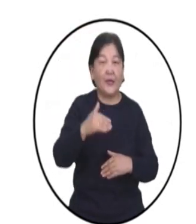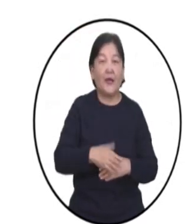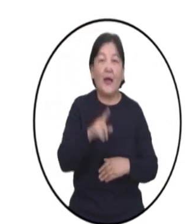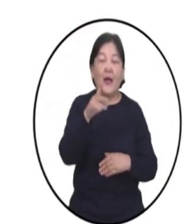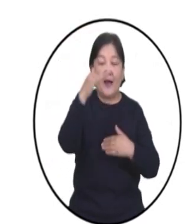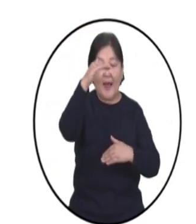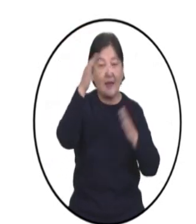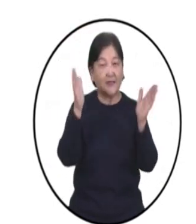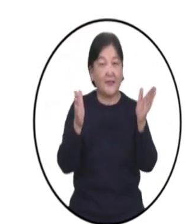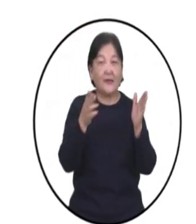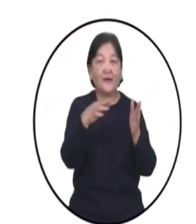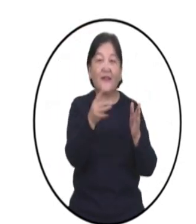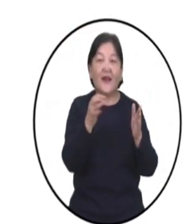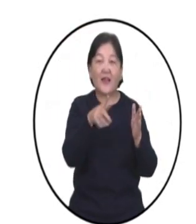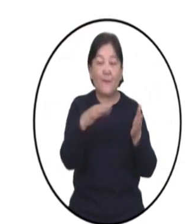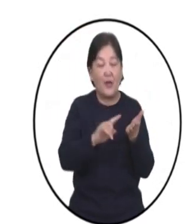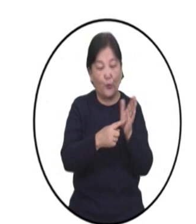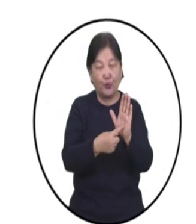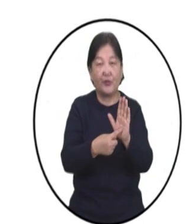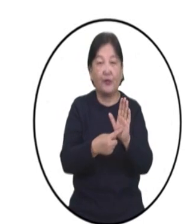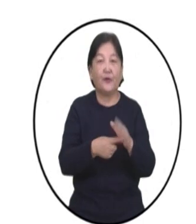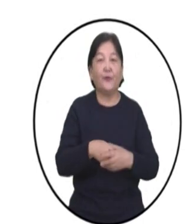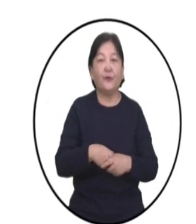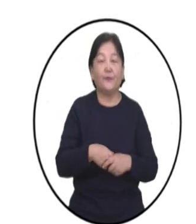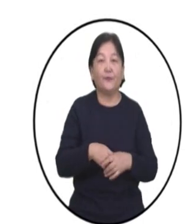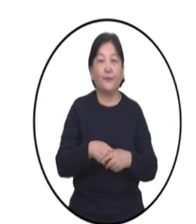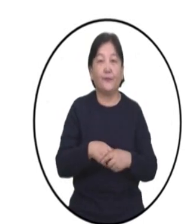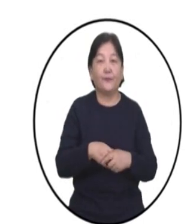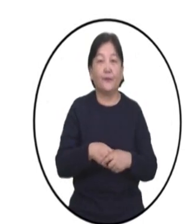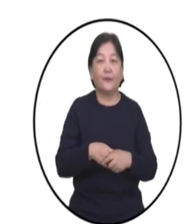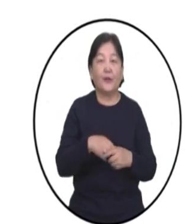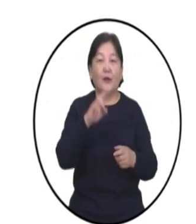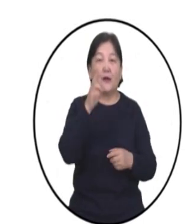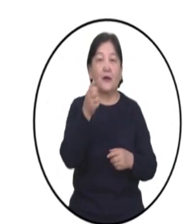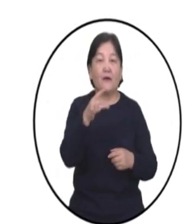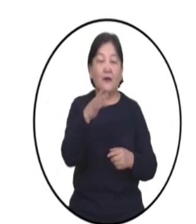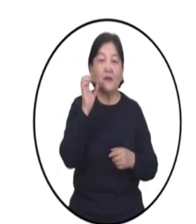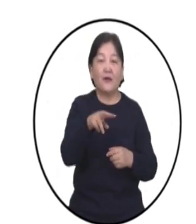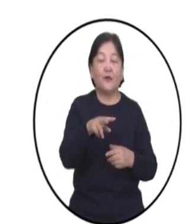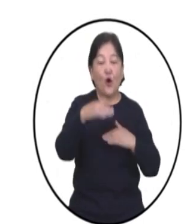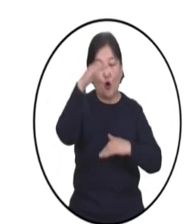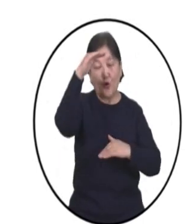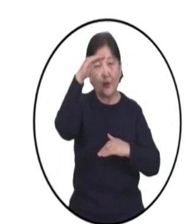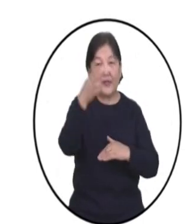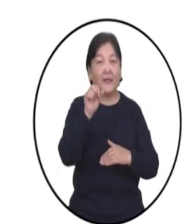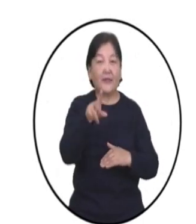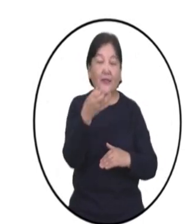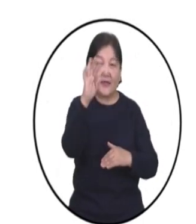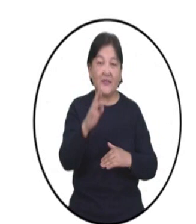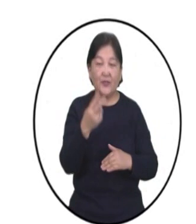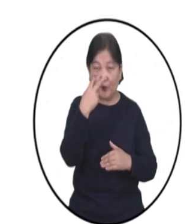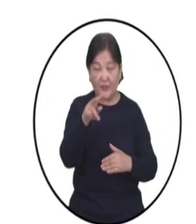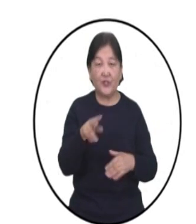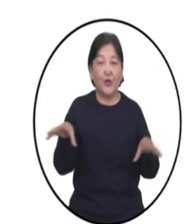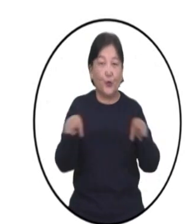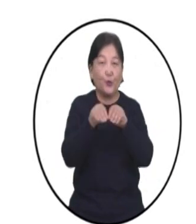байна. За, тэгээ энэ хайрцагын диаграммаас бид нар кавертэлүүд болон кавертэл хоорондын далаацыг олж дүгнэлт